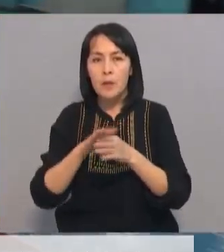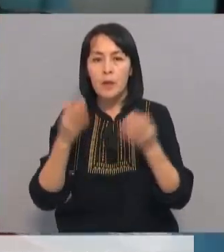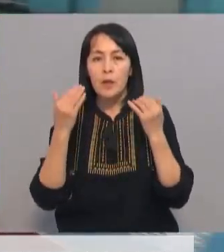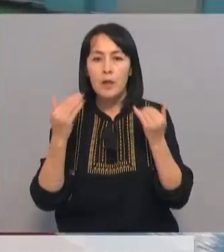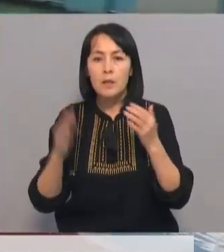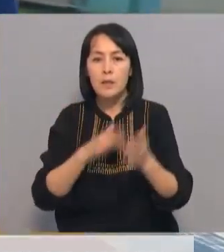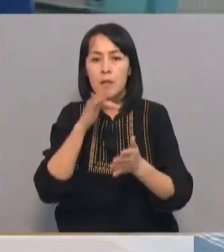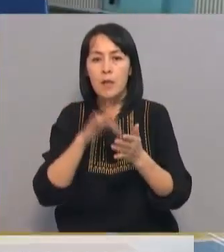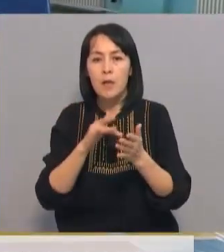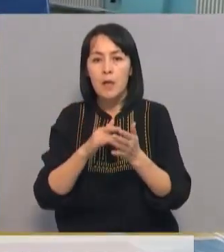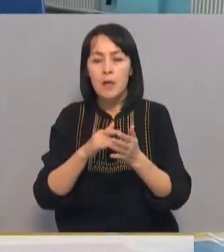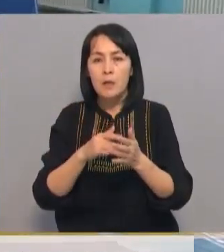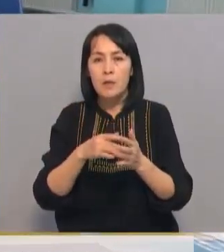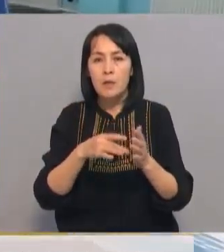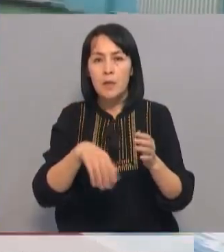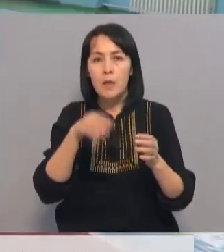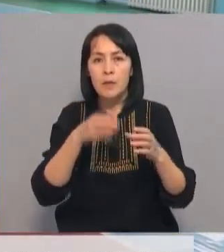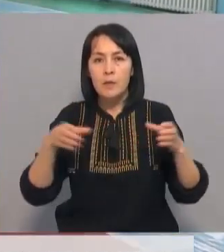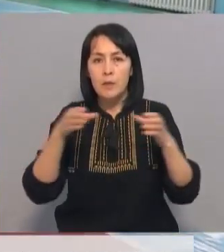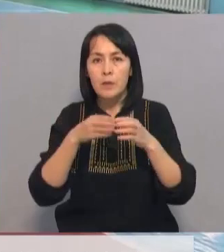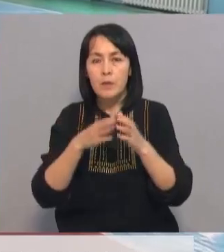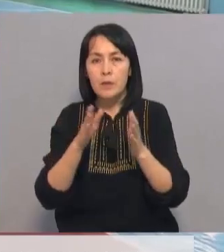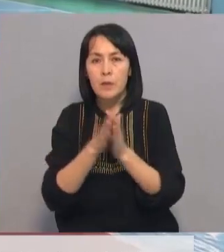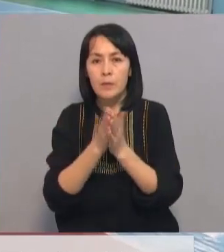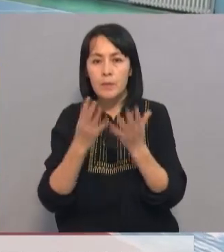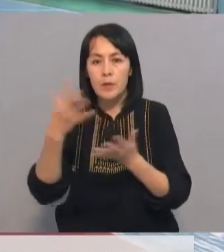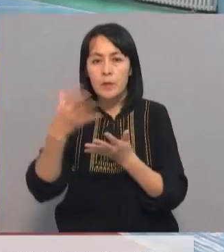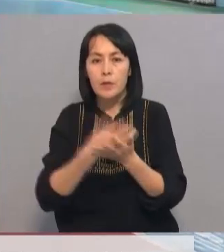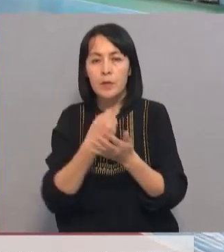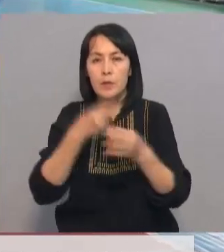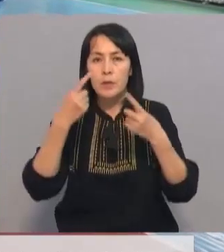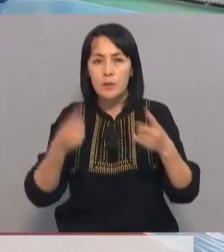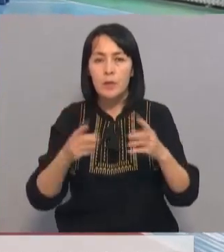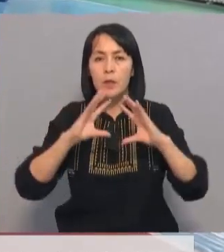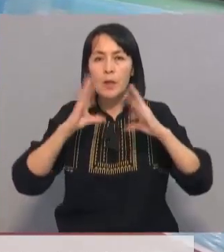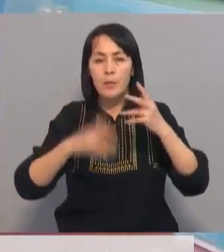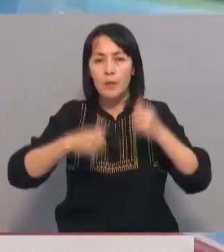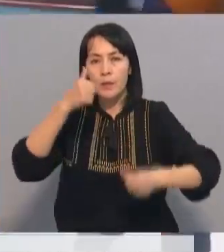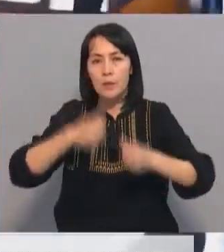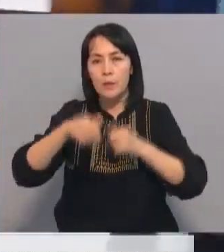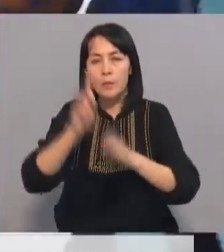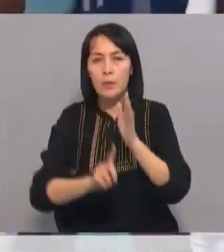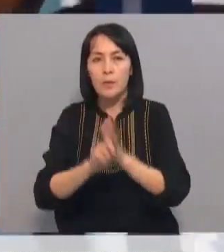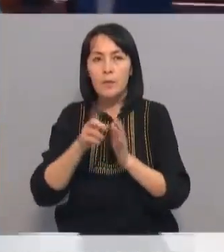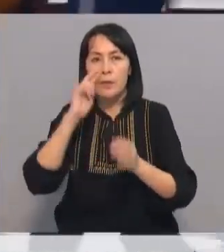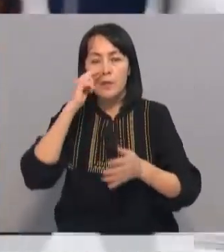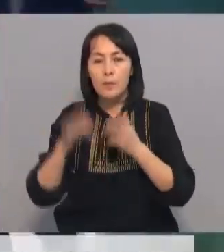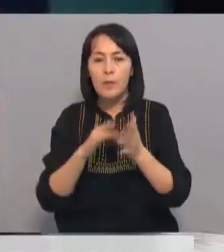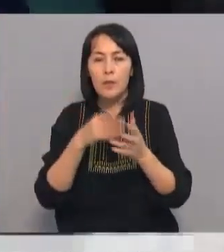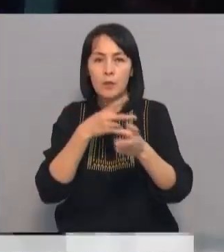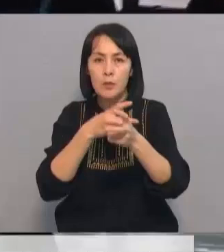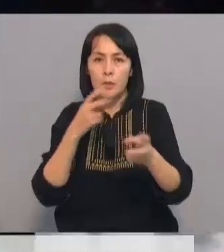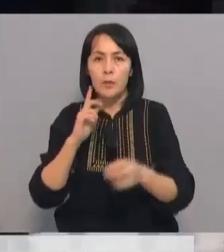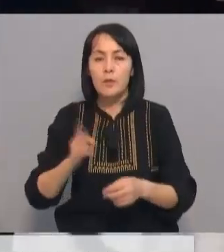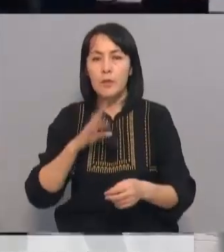Қазір қаламызда жоғары санаты саңлақтардың олимпиадалық жолдамасы жеңіп алу үшін жан-жақты әлемдік жарыстар басталды. Шымкенттік оқ ату